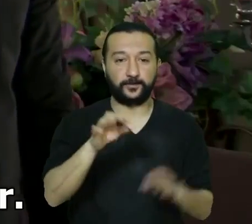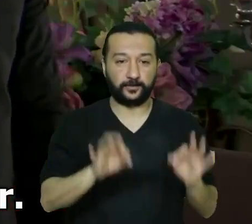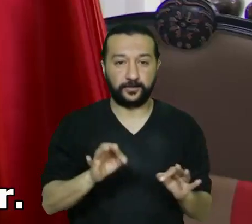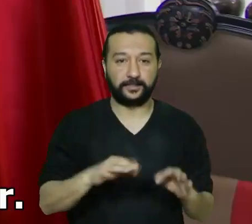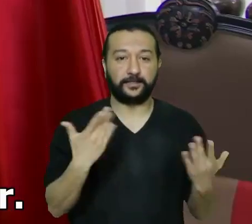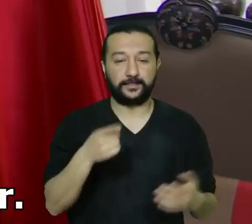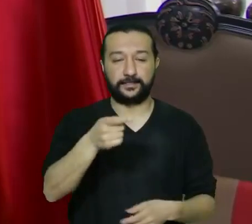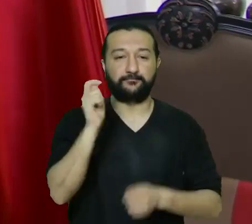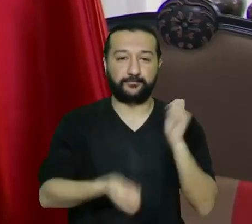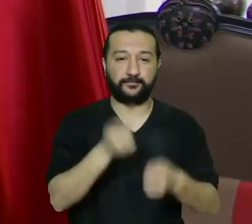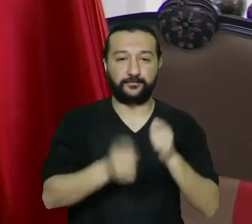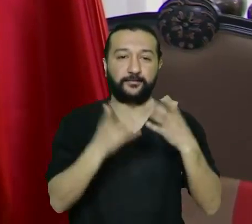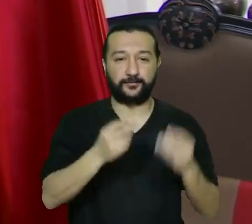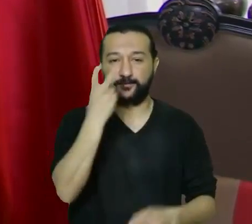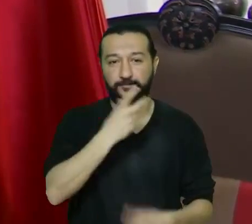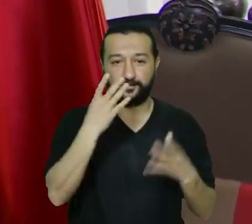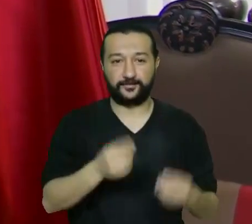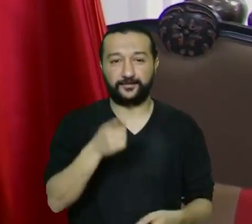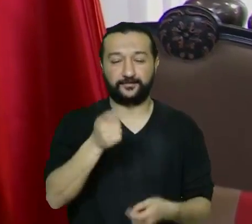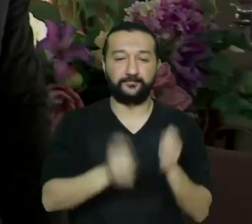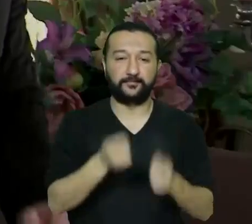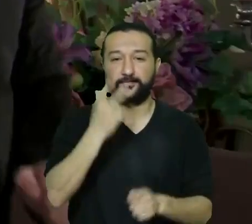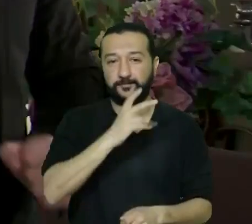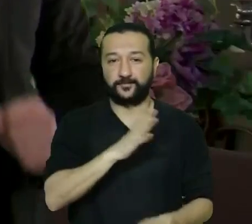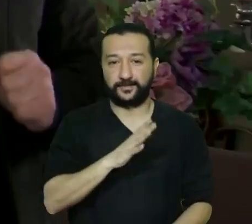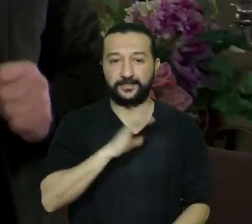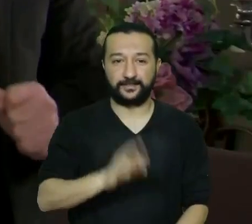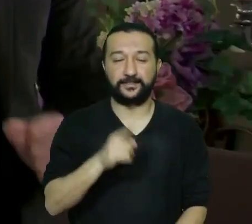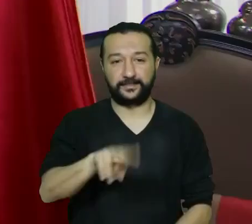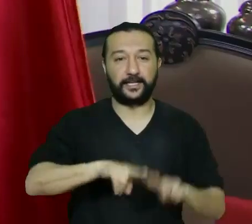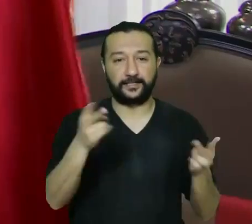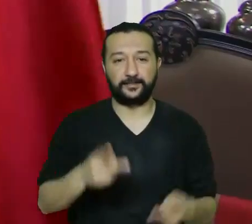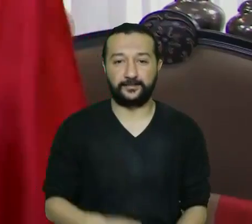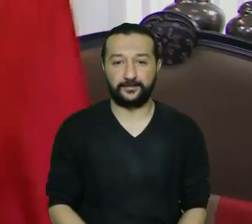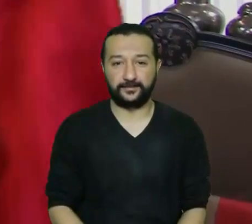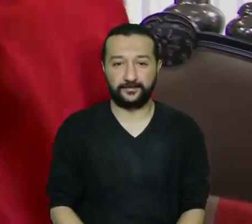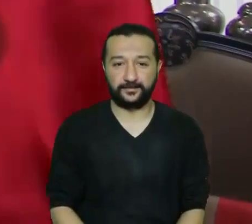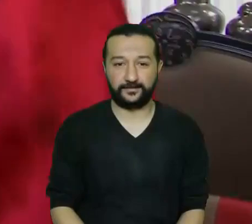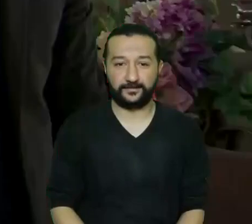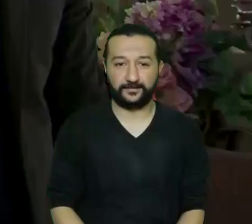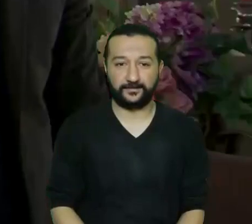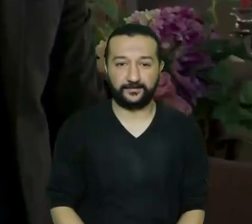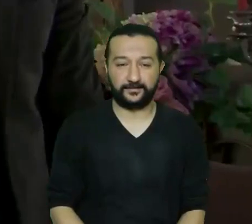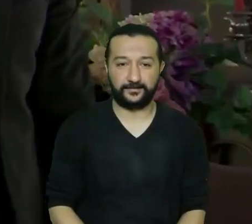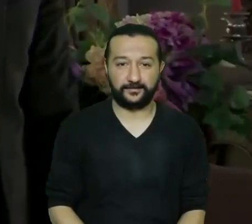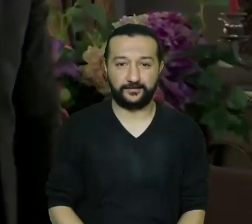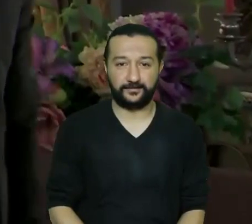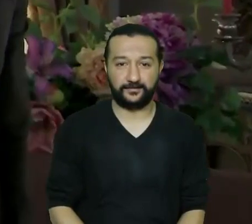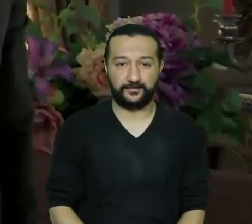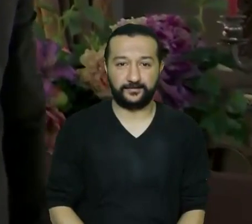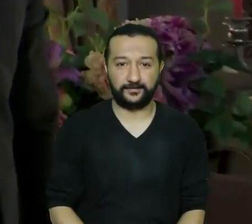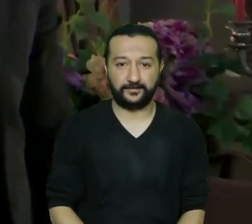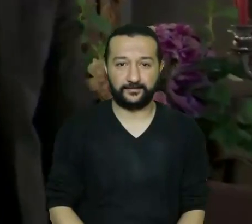anda trompetler çalıyor. Trrımts, trrımts, trrımts, trrımts, trrımts.